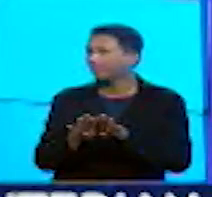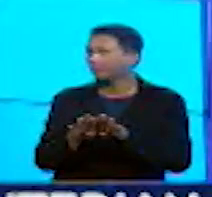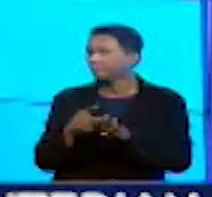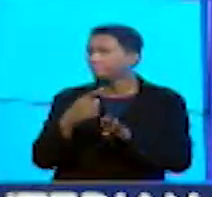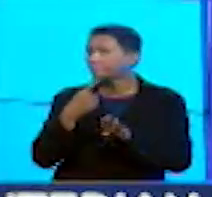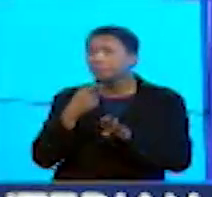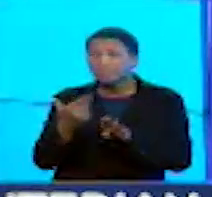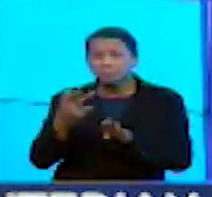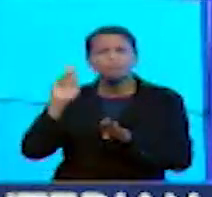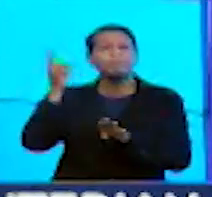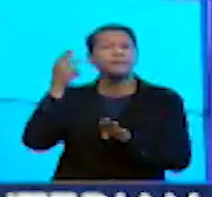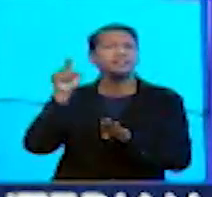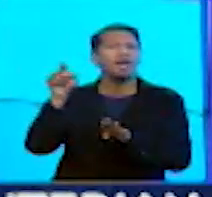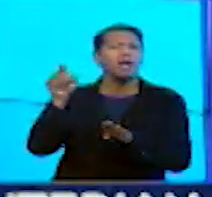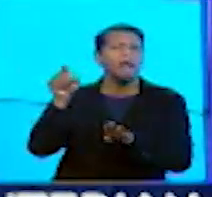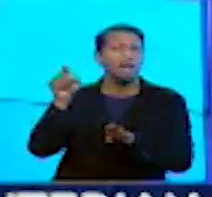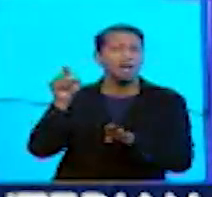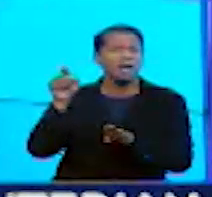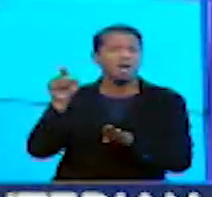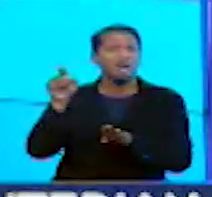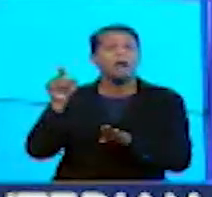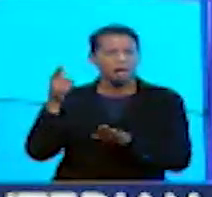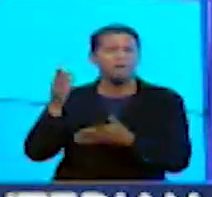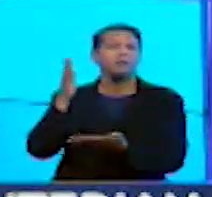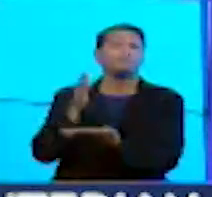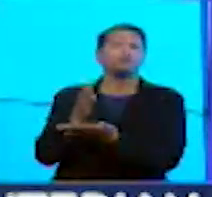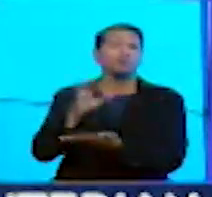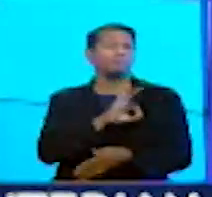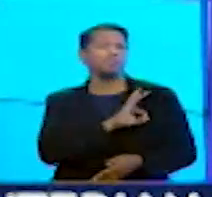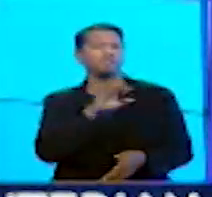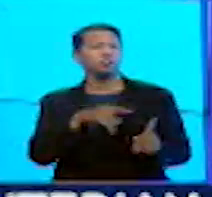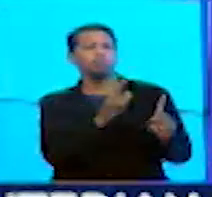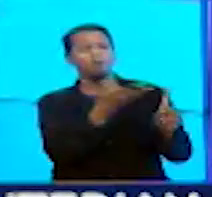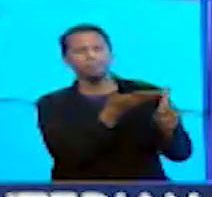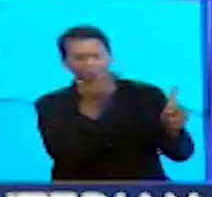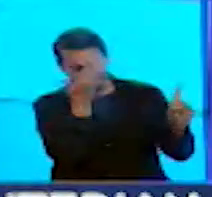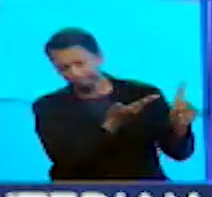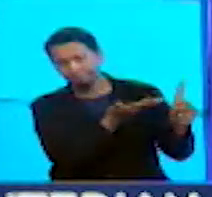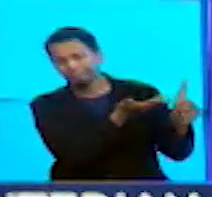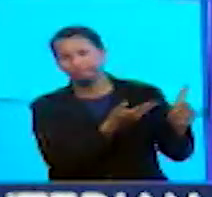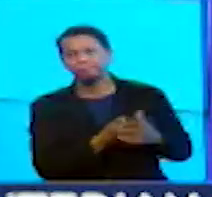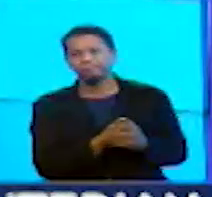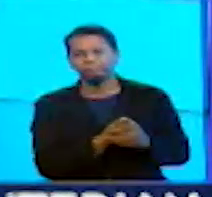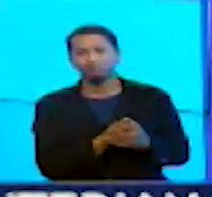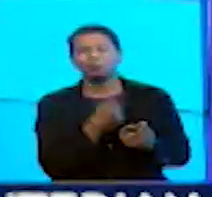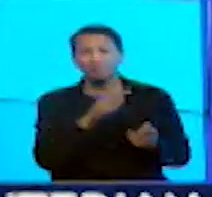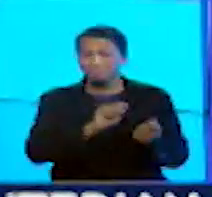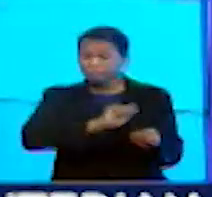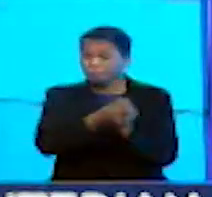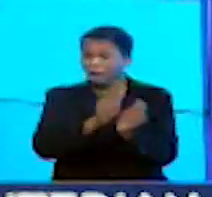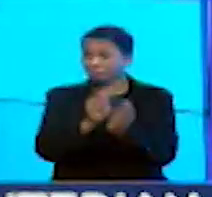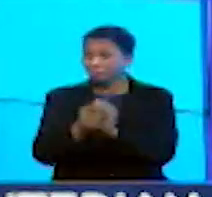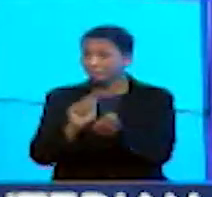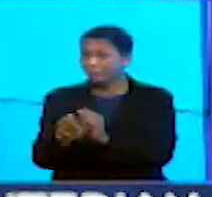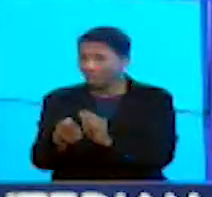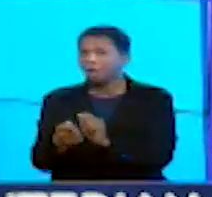Presiden untuk tetap agile atau tetap lincah dan tetap adaptif terhadap perubahan, terutama di Kementerian Investasi